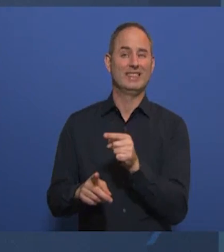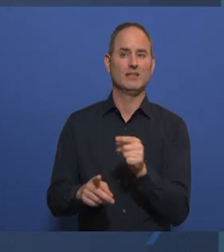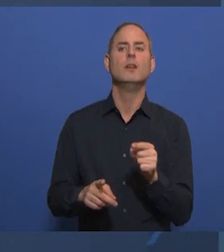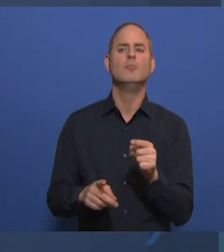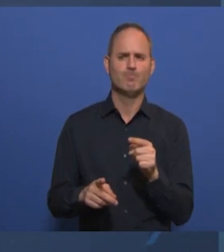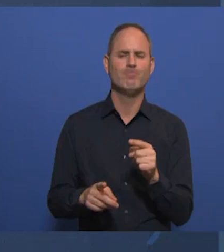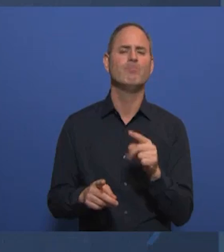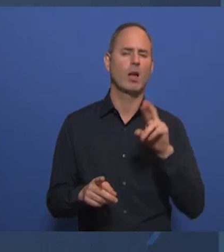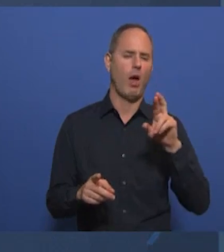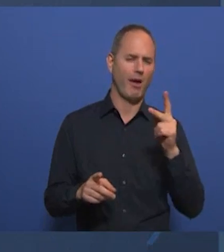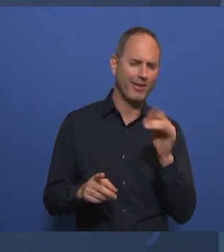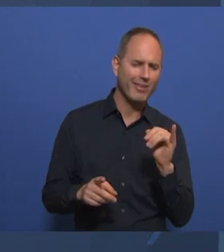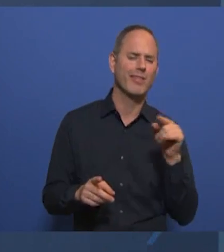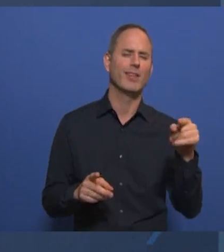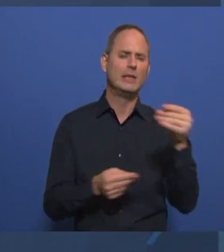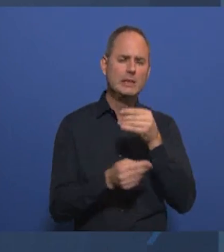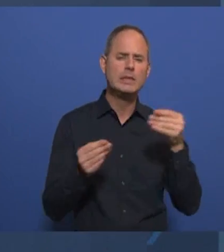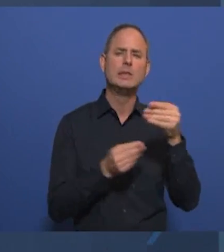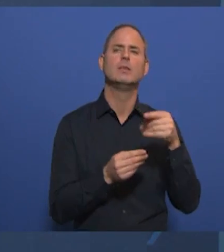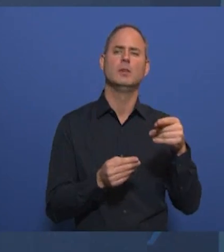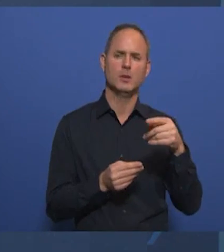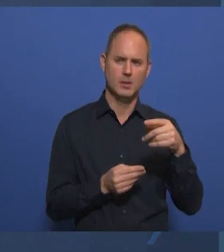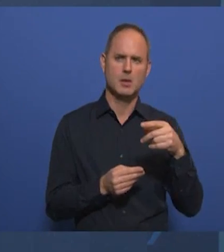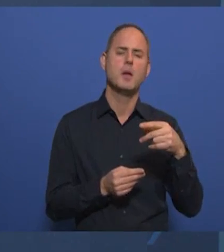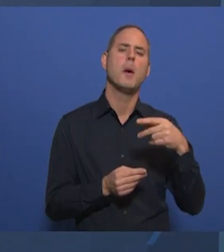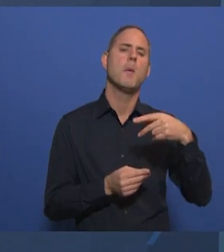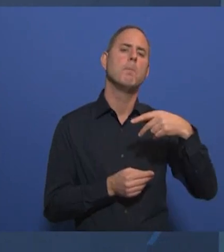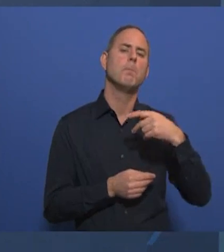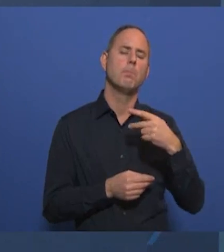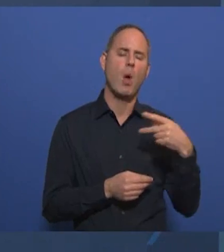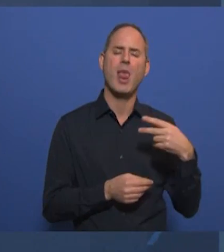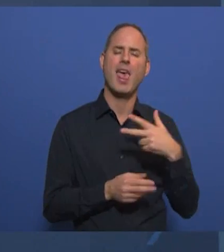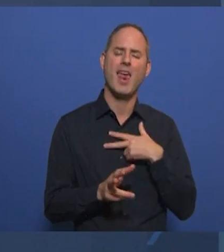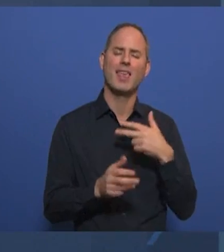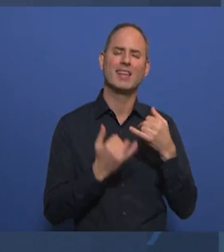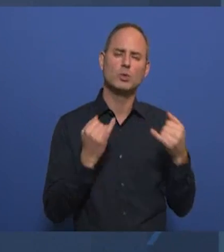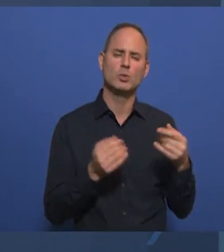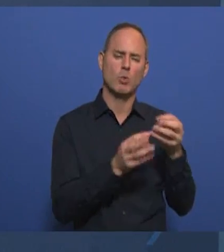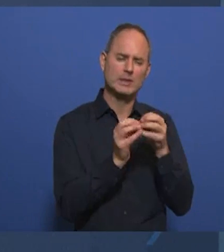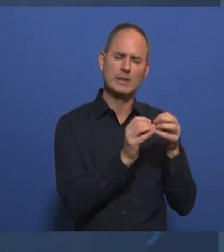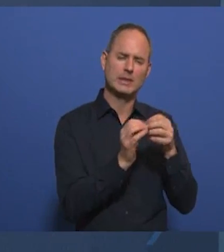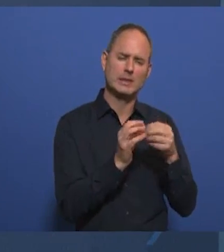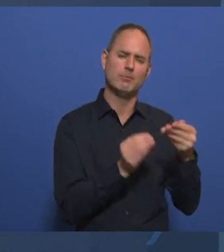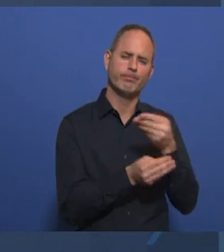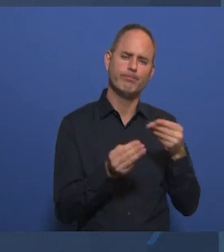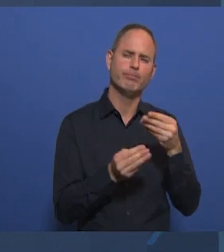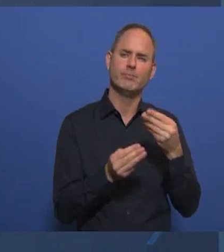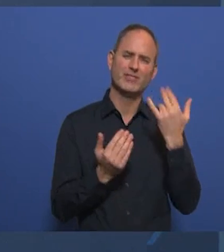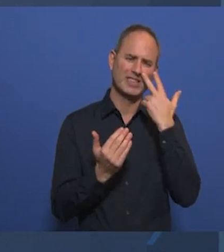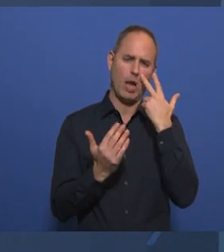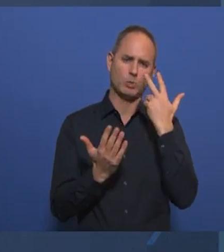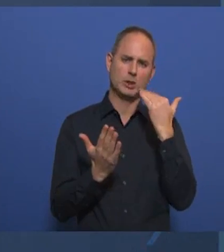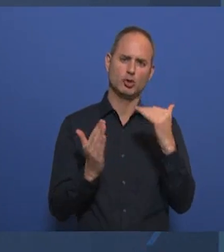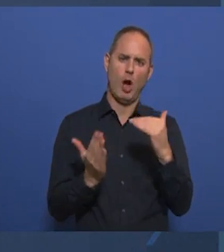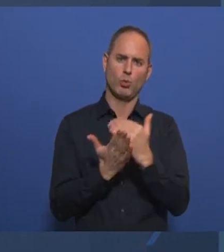und das Paul-Ehrlich-Institut den Impfstatus und den Genesenenstatus näher bestimmen dürfen. Der Bundesrat hat das am 14.